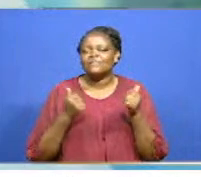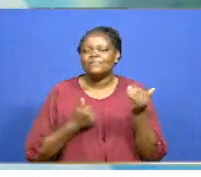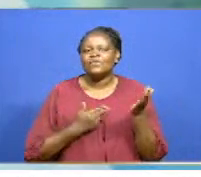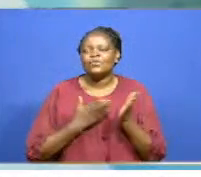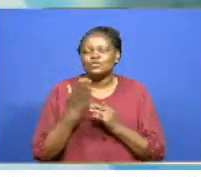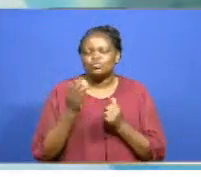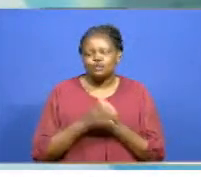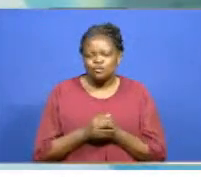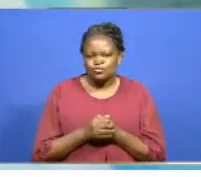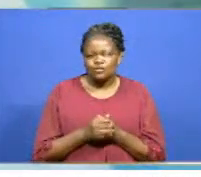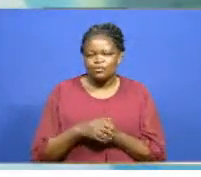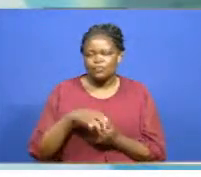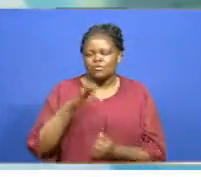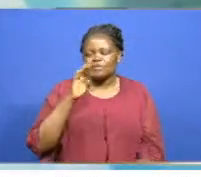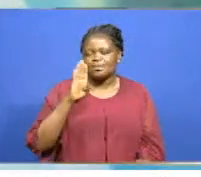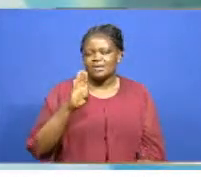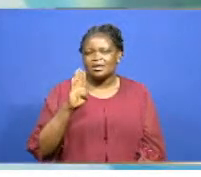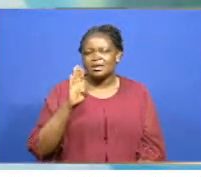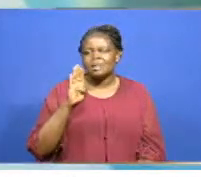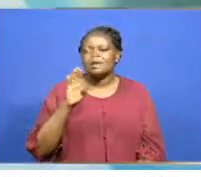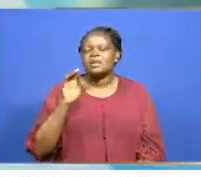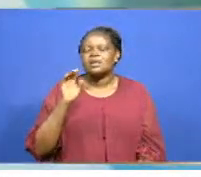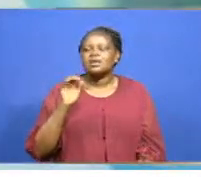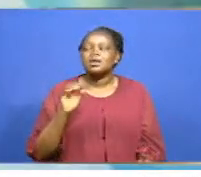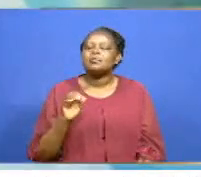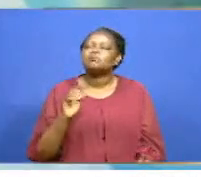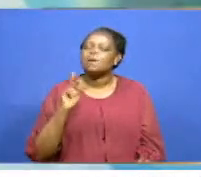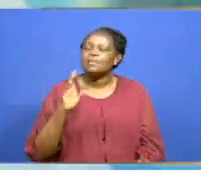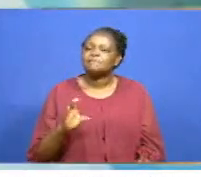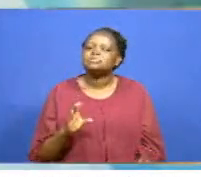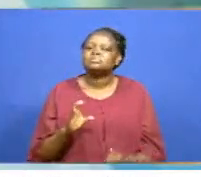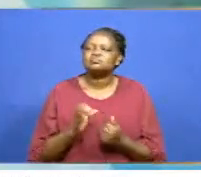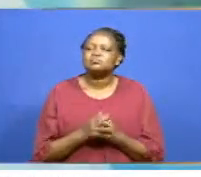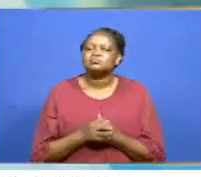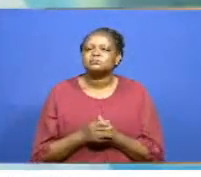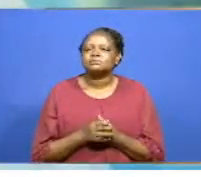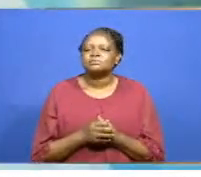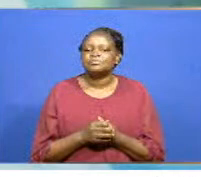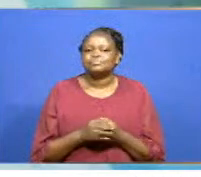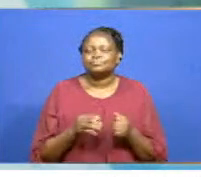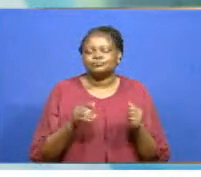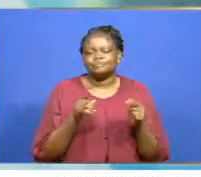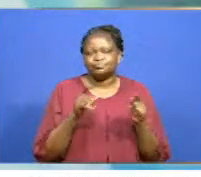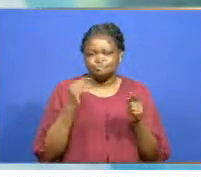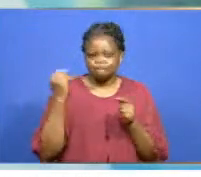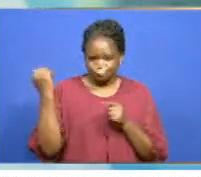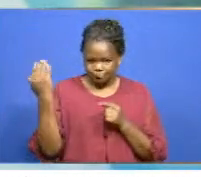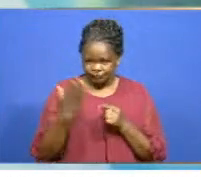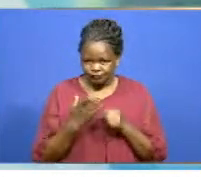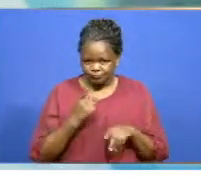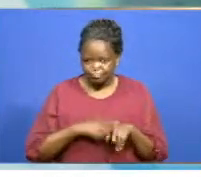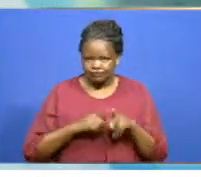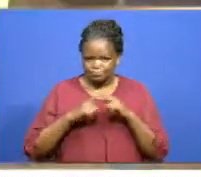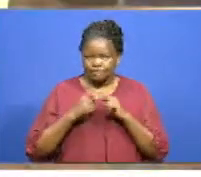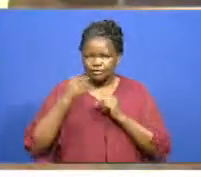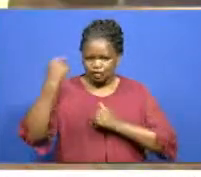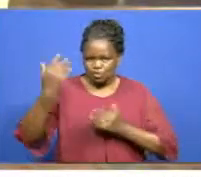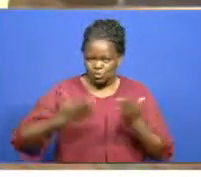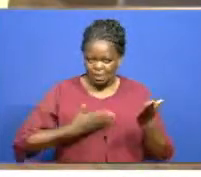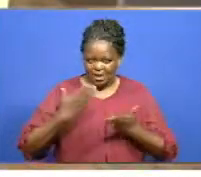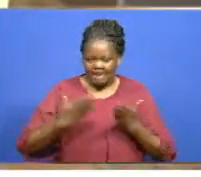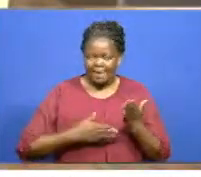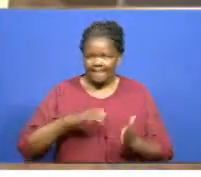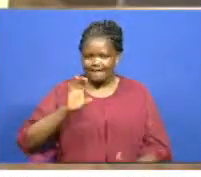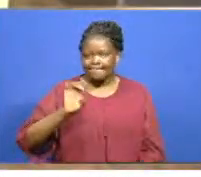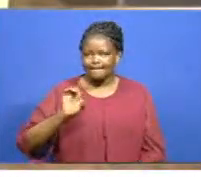kwenye mtandao wetu wa Facebook @KBC Channel 1 News. Na basi moja kwa moja mtazamaji, tukianza, karibu sana Bwana